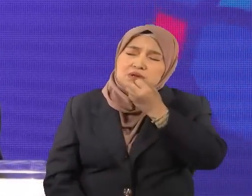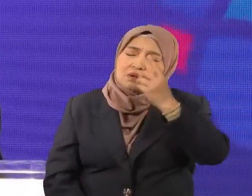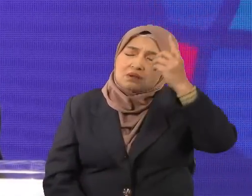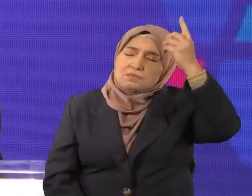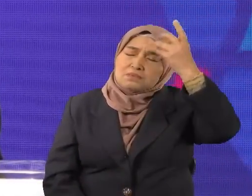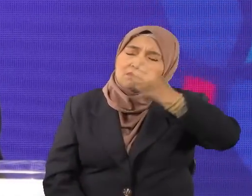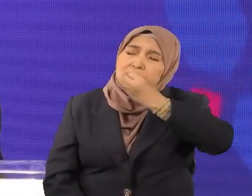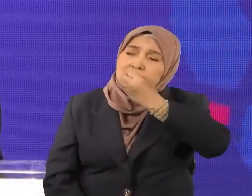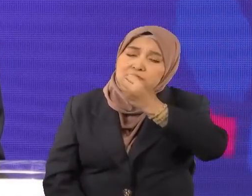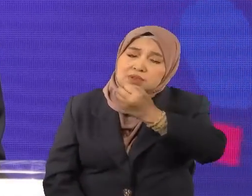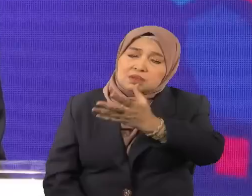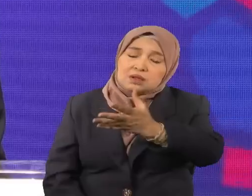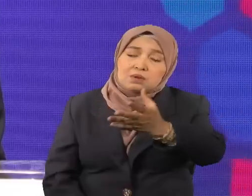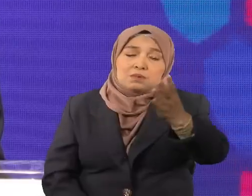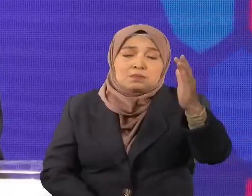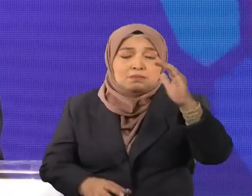بخير